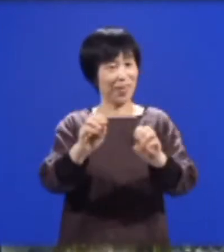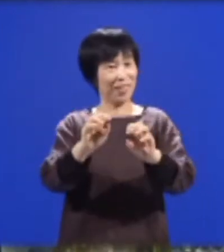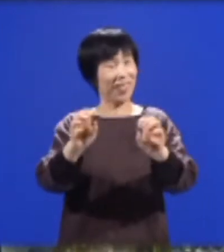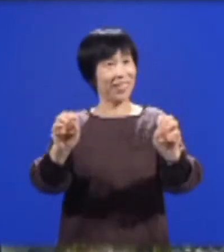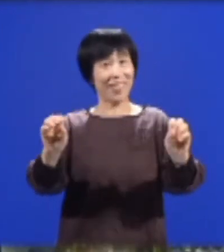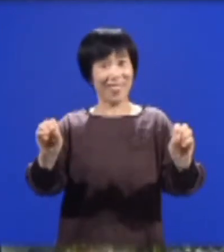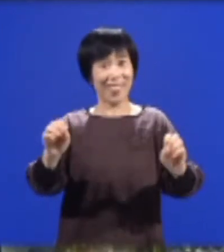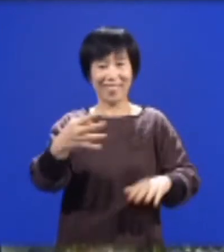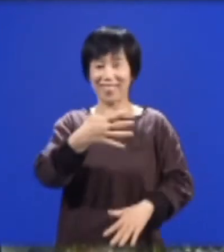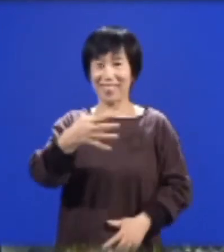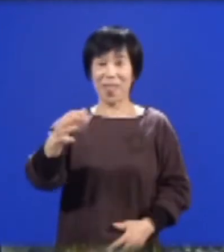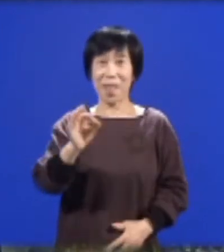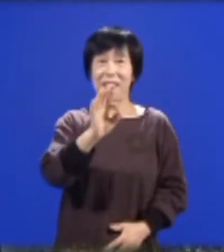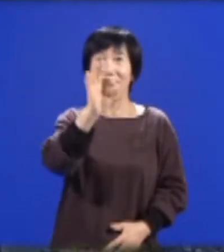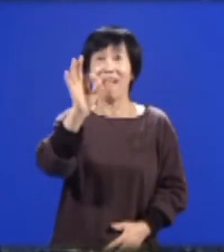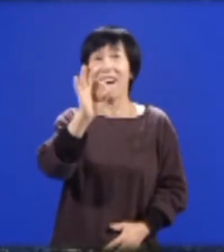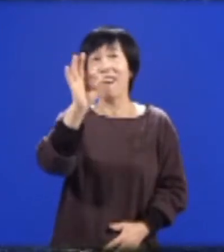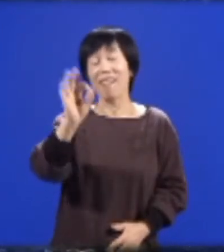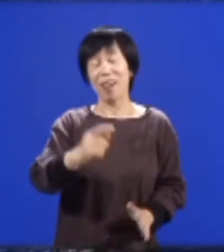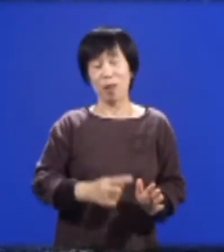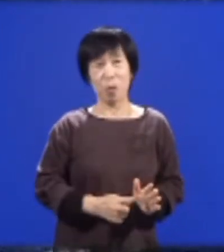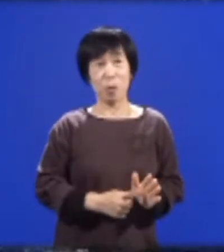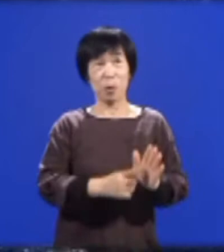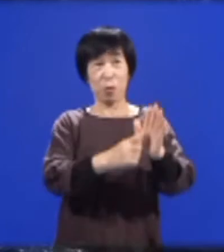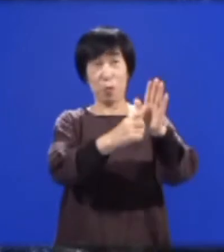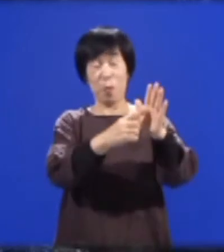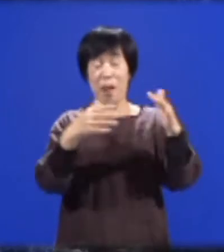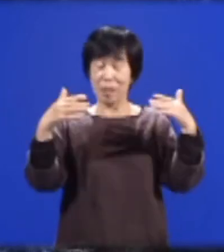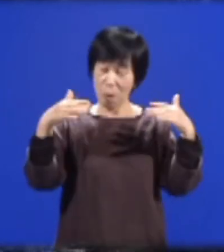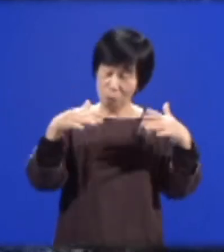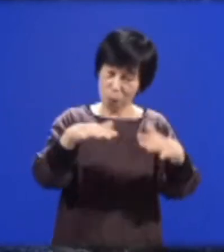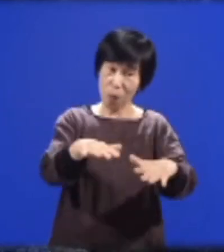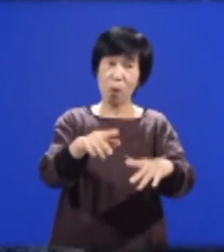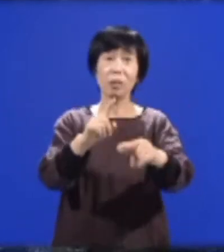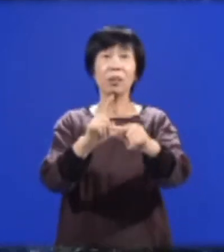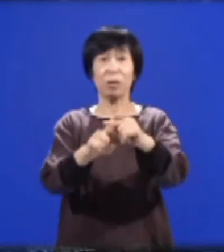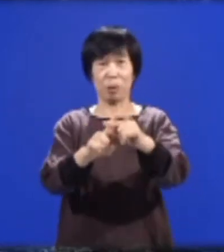日市の観光資源として人気を呼んでいます。